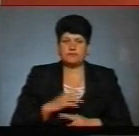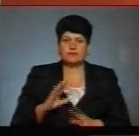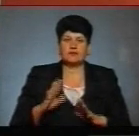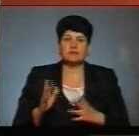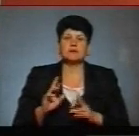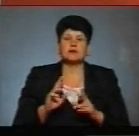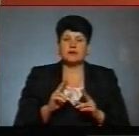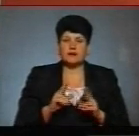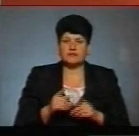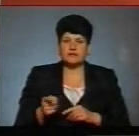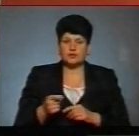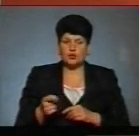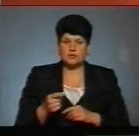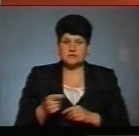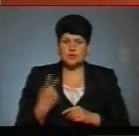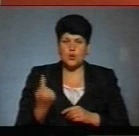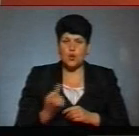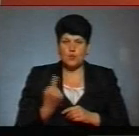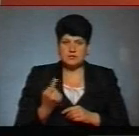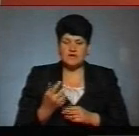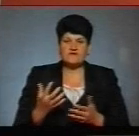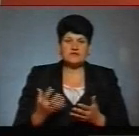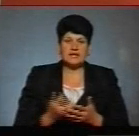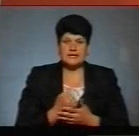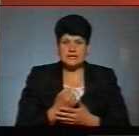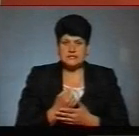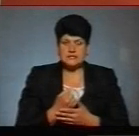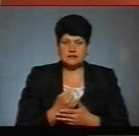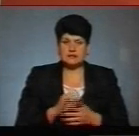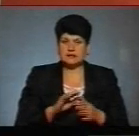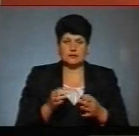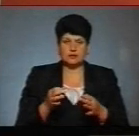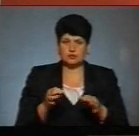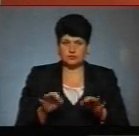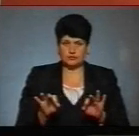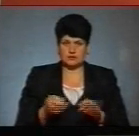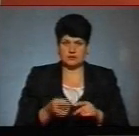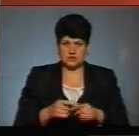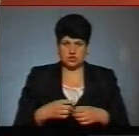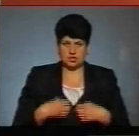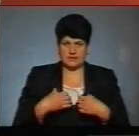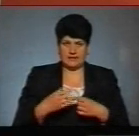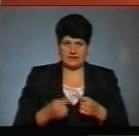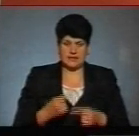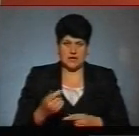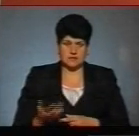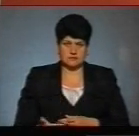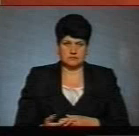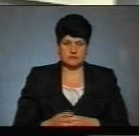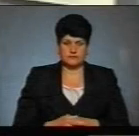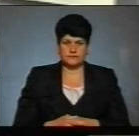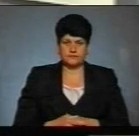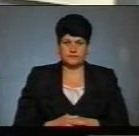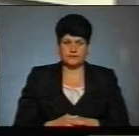в Тернопільській області вдається не допустити таких жахливих наслідків, як в інших